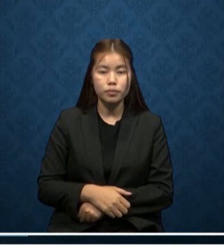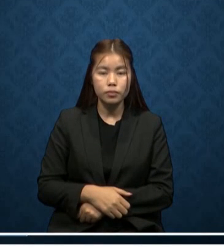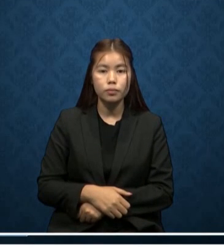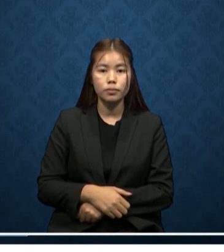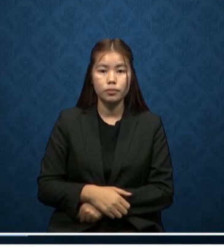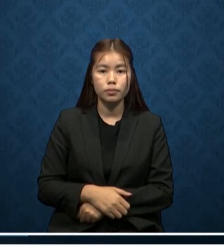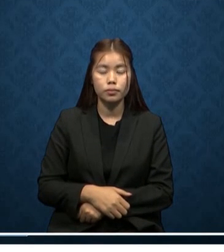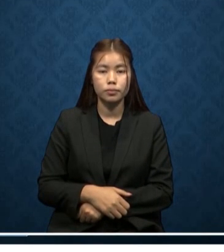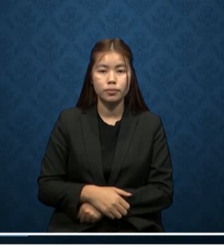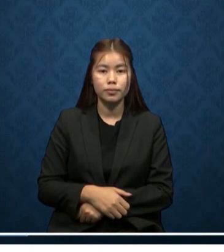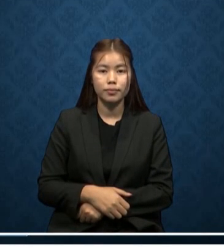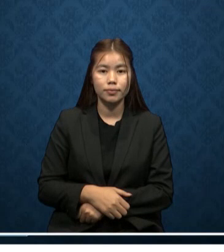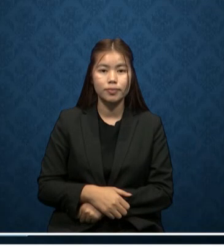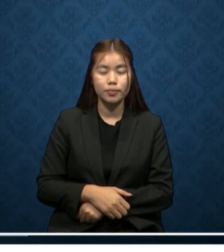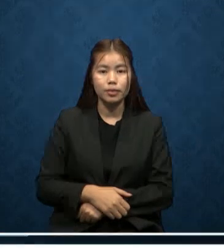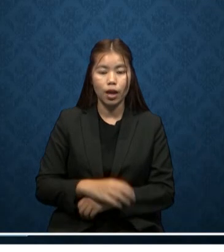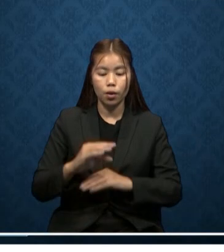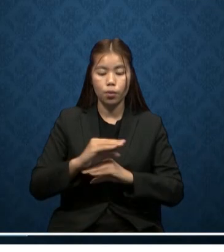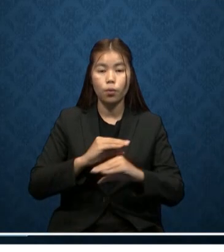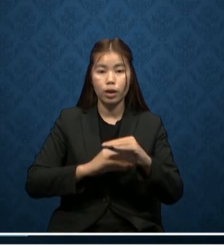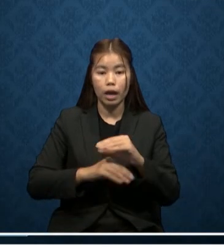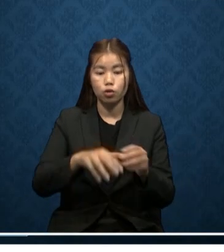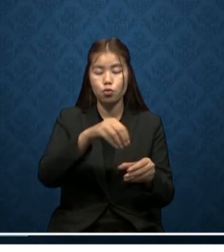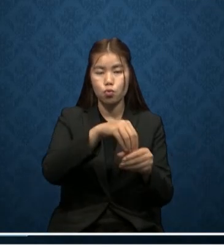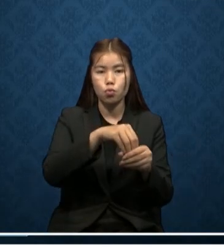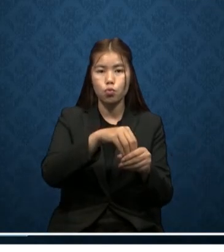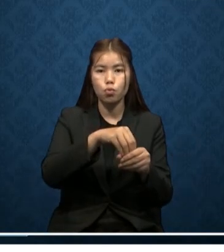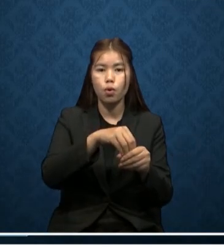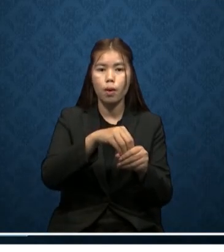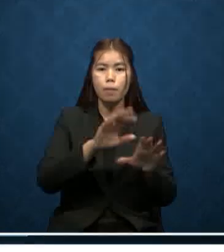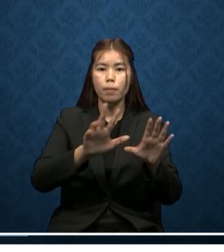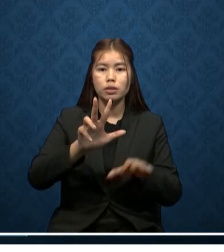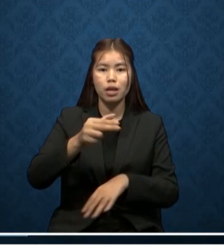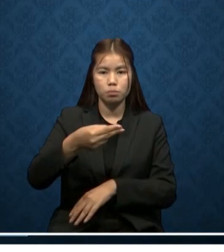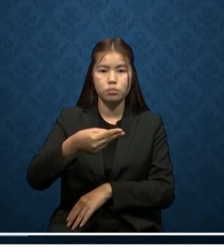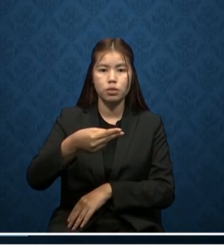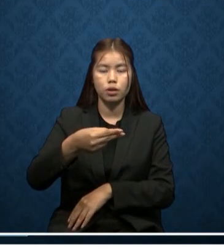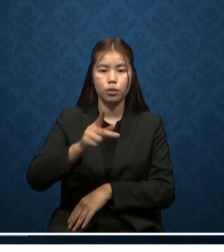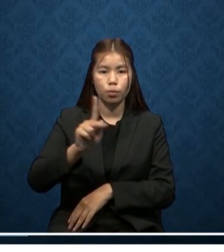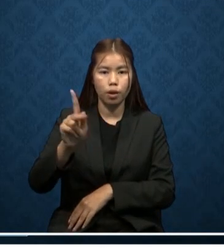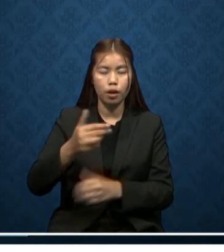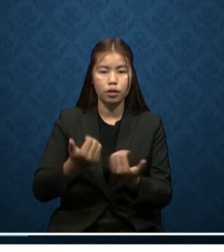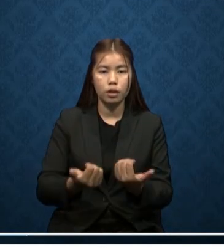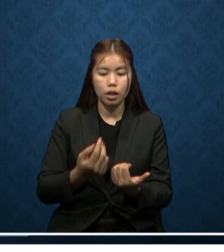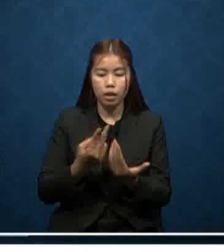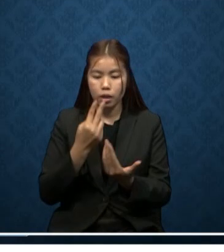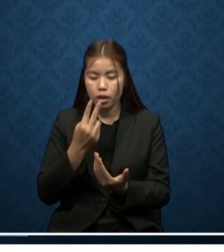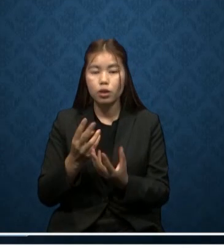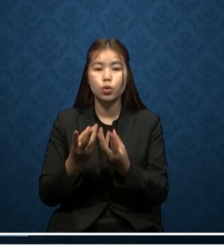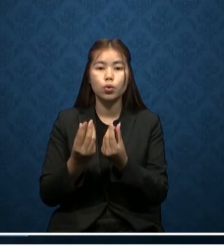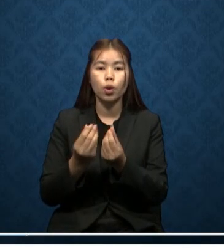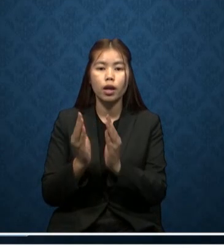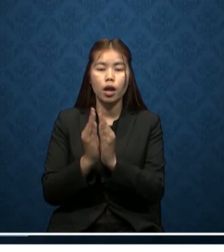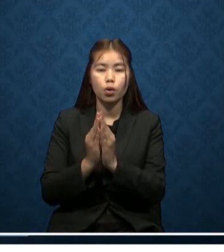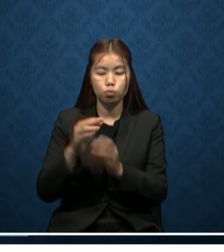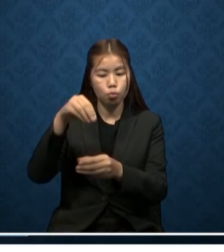ทำไมไอ้ตัวโครงการที่อยู่ในออมีถึง 30,000แต่ในภาพรวมที่จริงเรามีตัวเลขอยู่ที่เอาอนอร์อยู่ใน